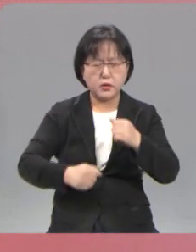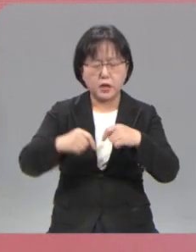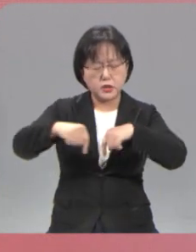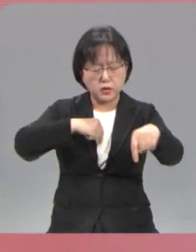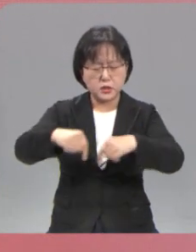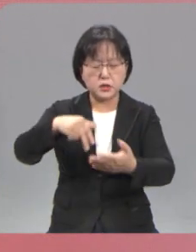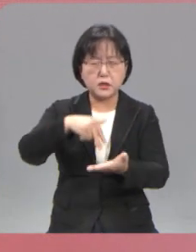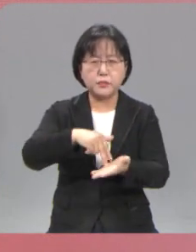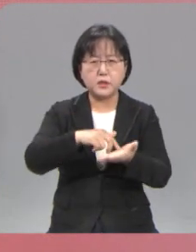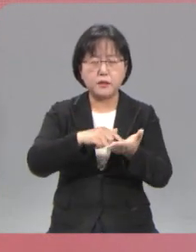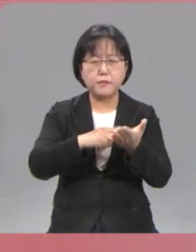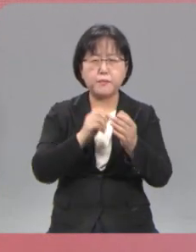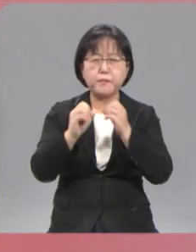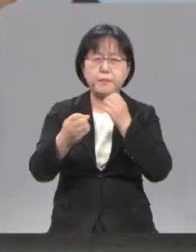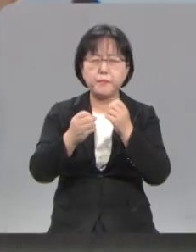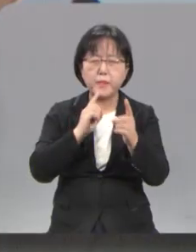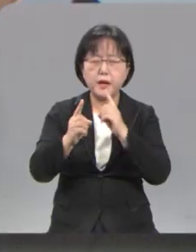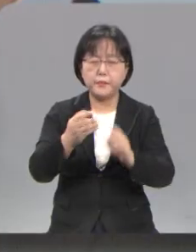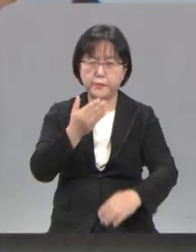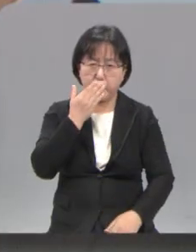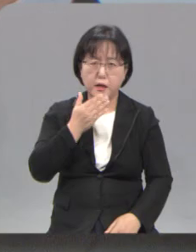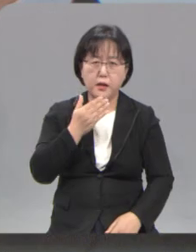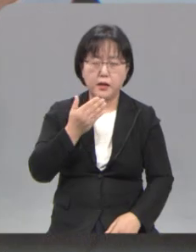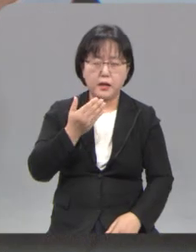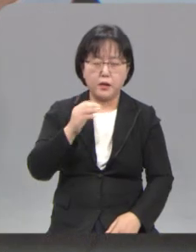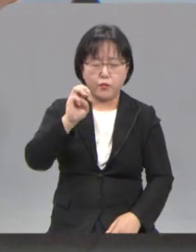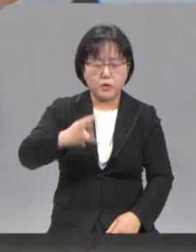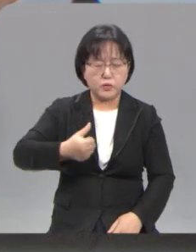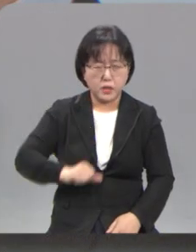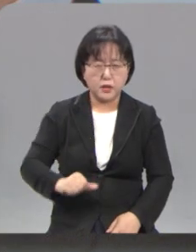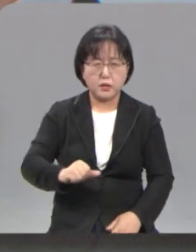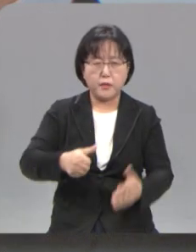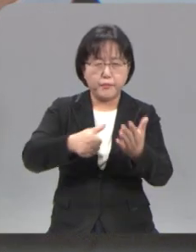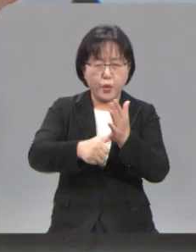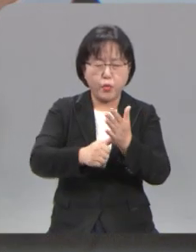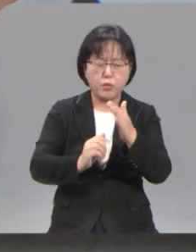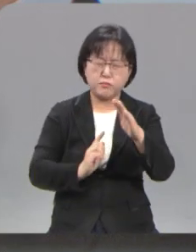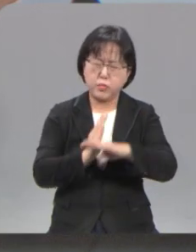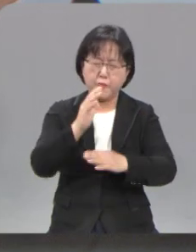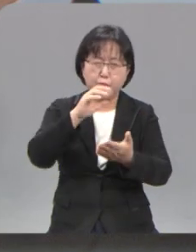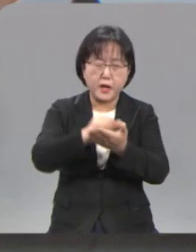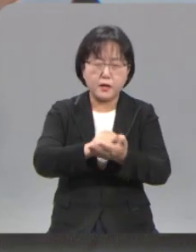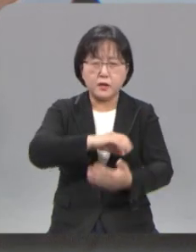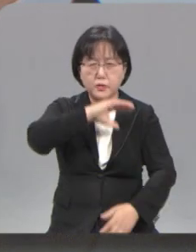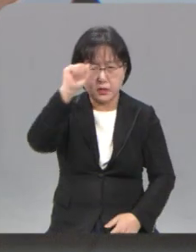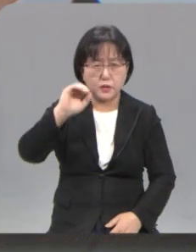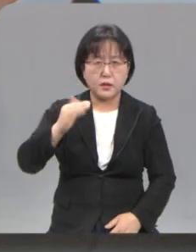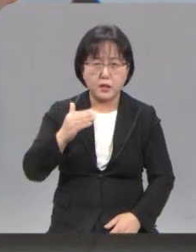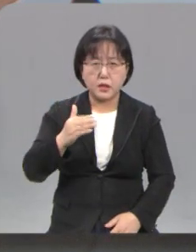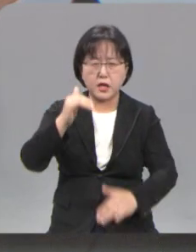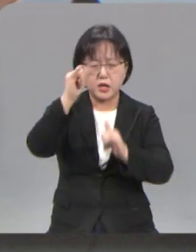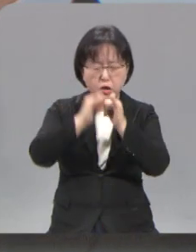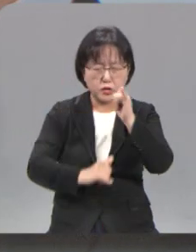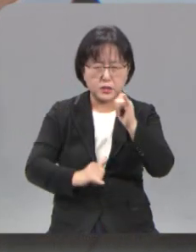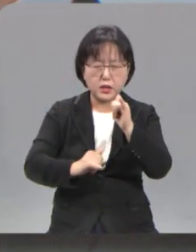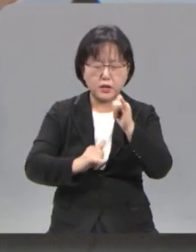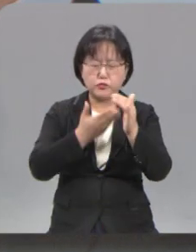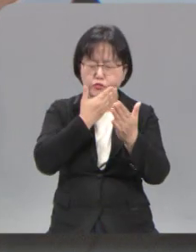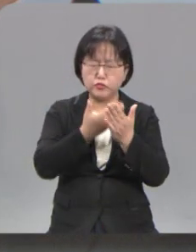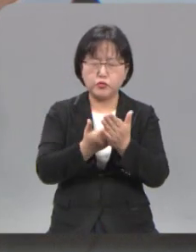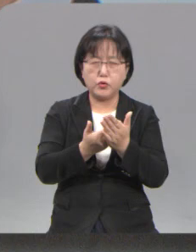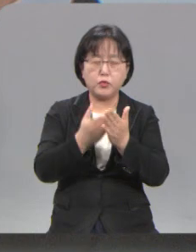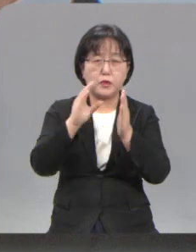의견을 가 있 광주의 아들 은식이 최다 득표를 넘어 당선이 된다면 이것은 역사의 한 페이지를